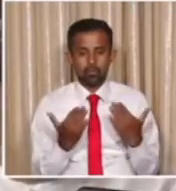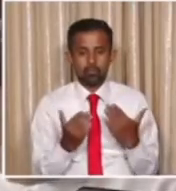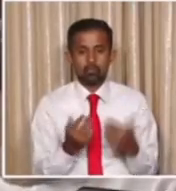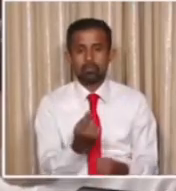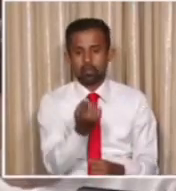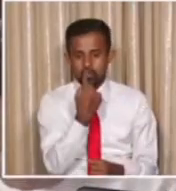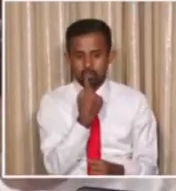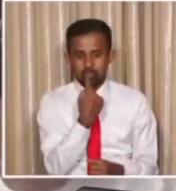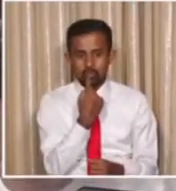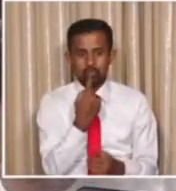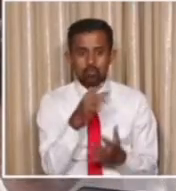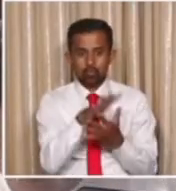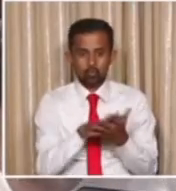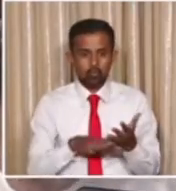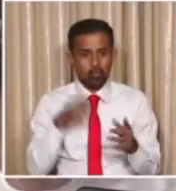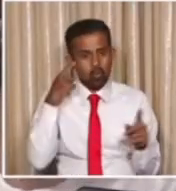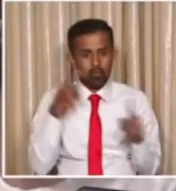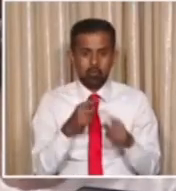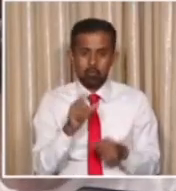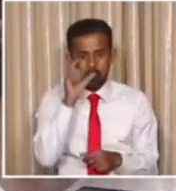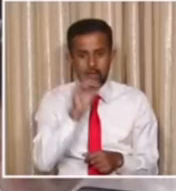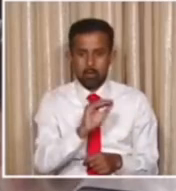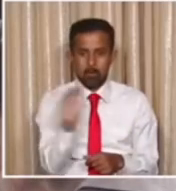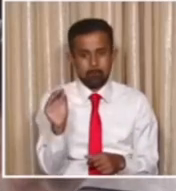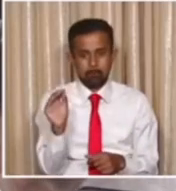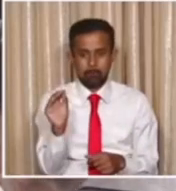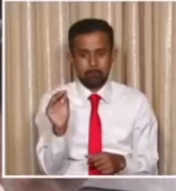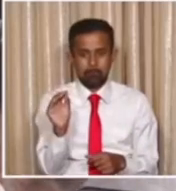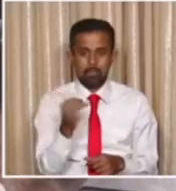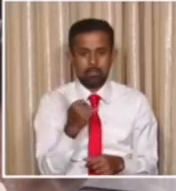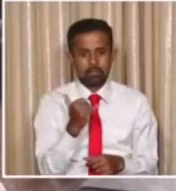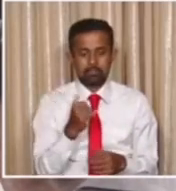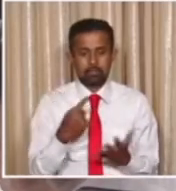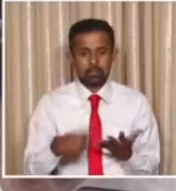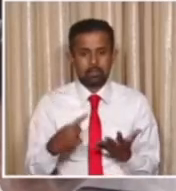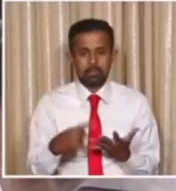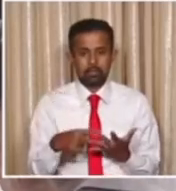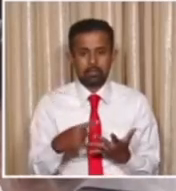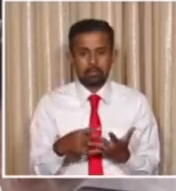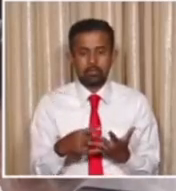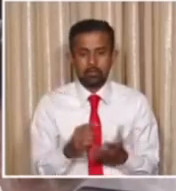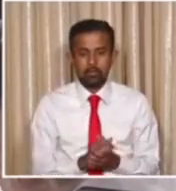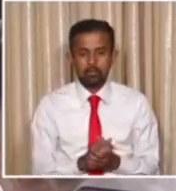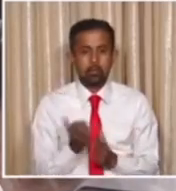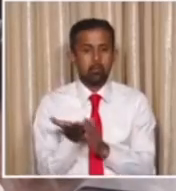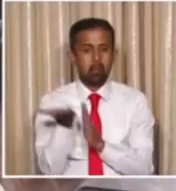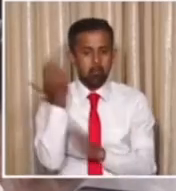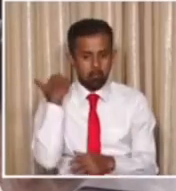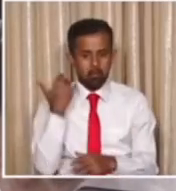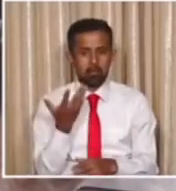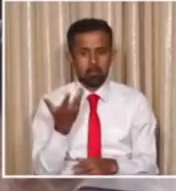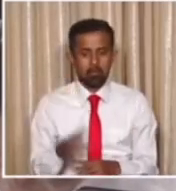කියන කරුණ සම්බන්ධව මගේ අවධානය යොමු කරනවා මේ කියන්නේ යම් යම් දේවල් ඇත්තටම පහුගිය කාලයේ